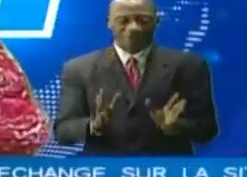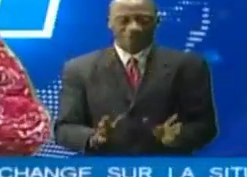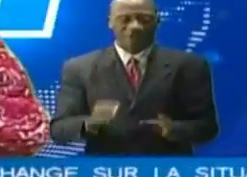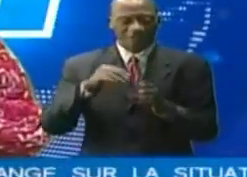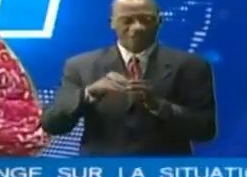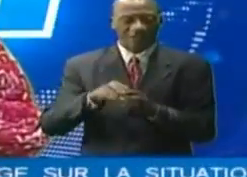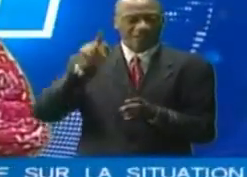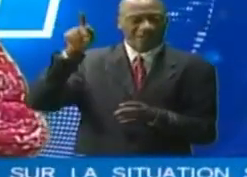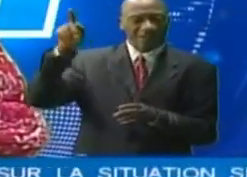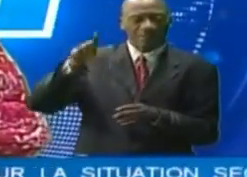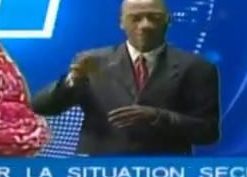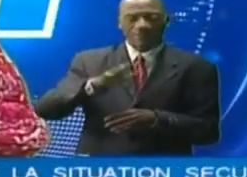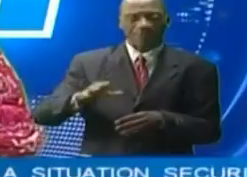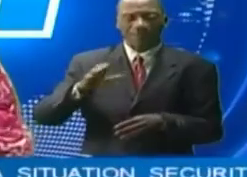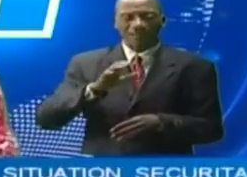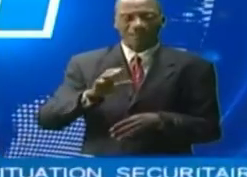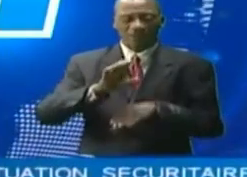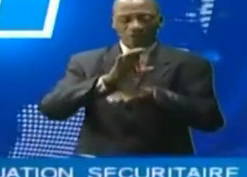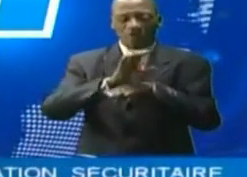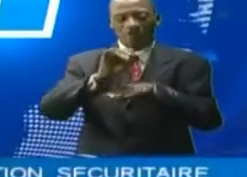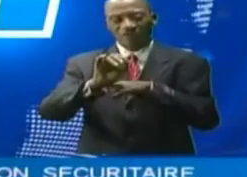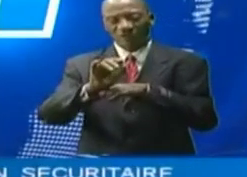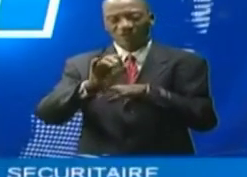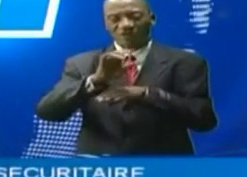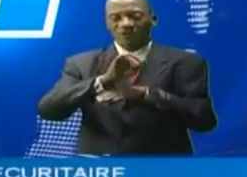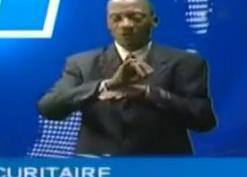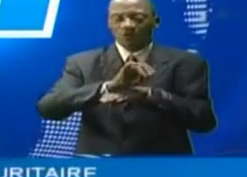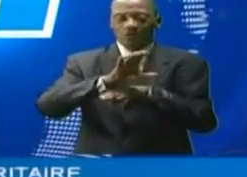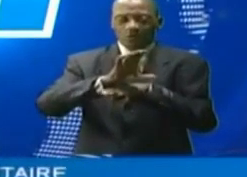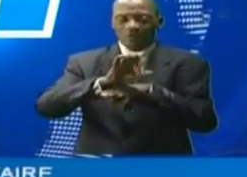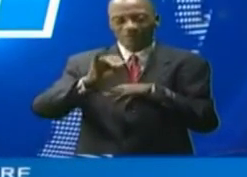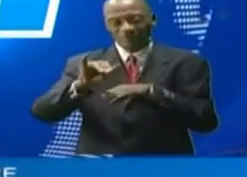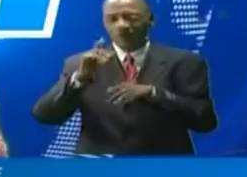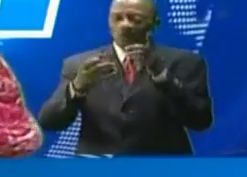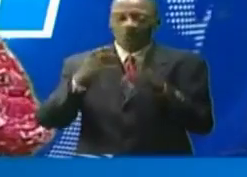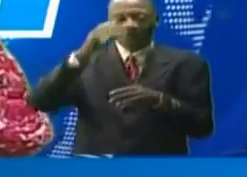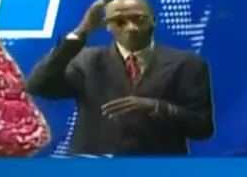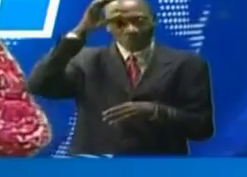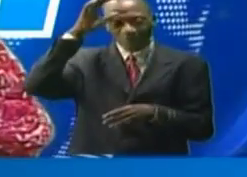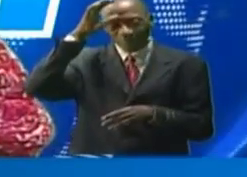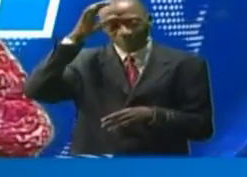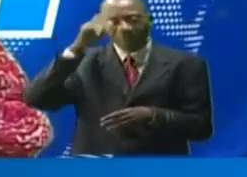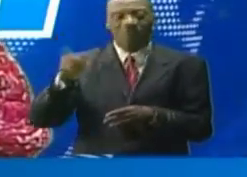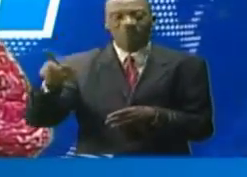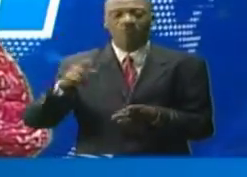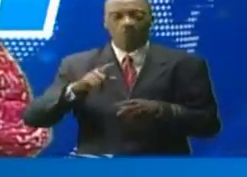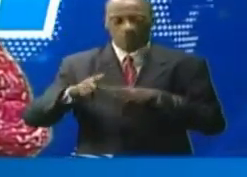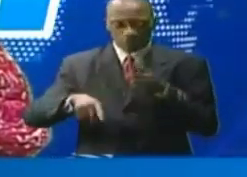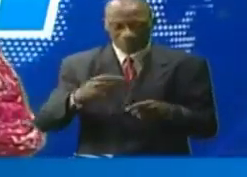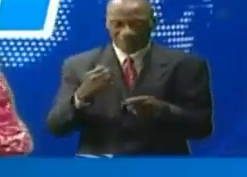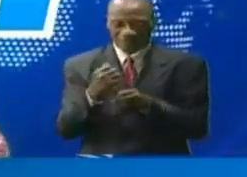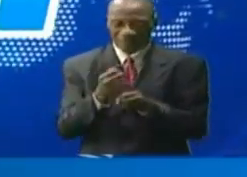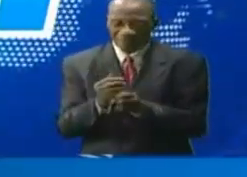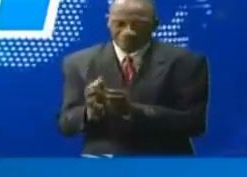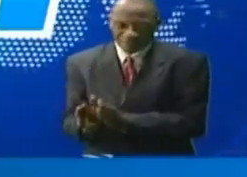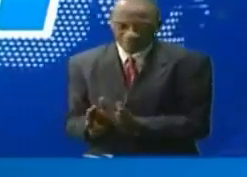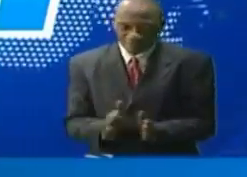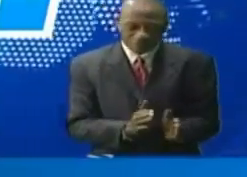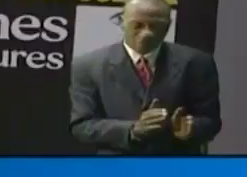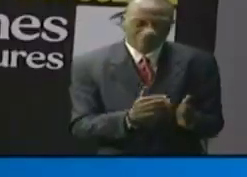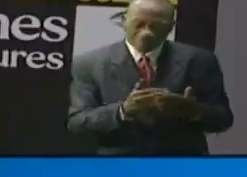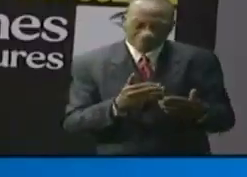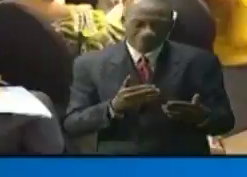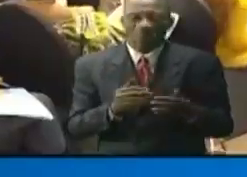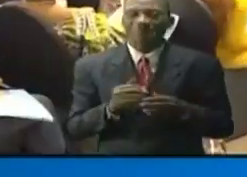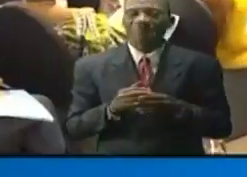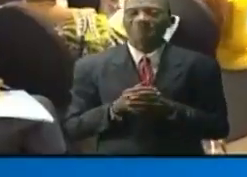la présidente de la Fondation, Emma Ketia Olangui, a lancé les travaux préparatoires de cette édition sous Zingoy. Pour le